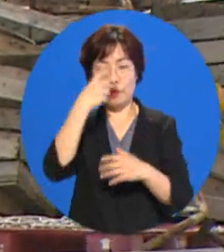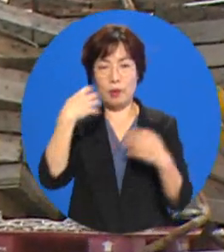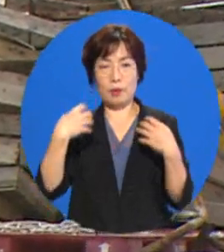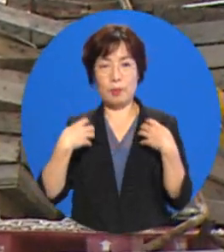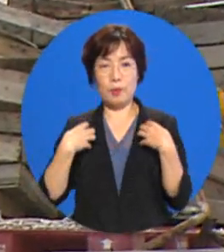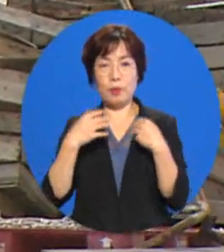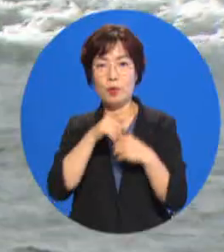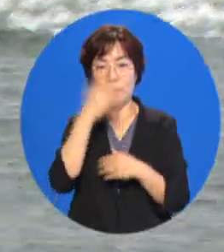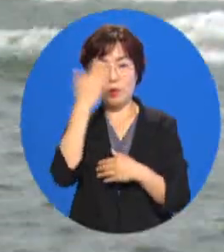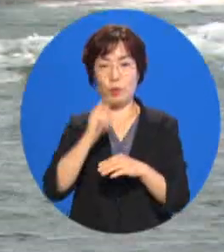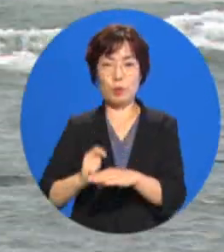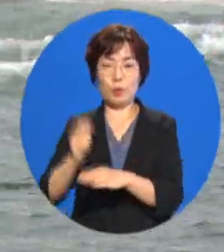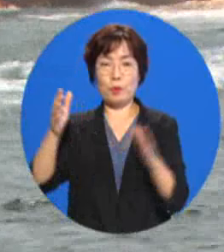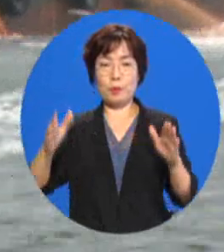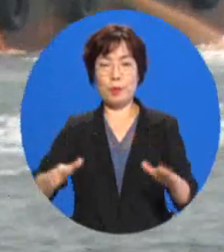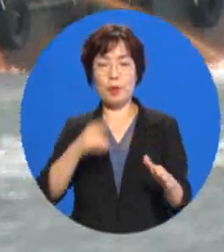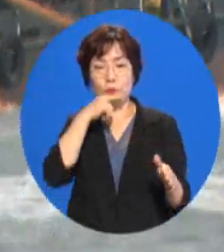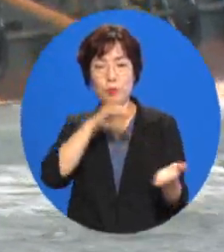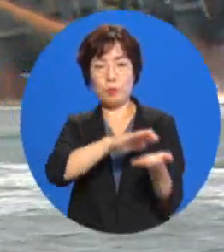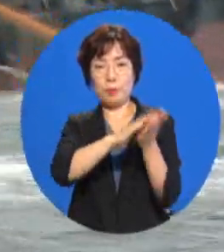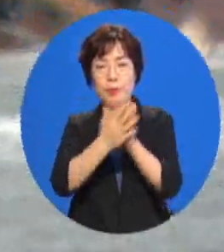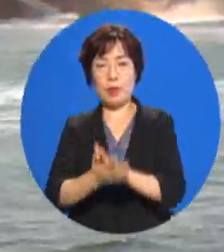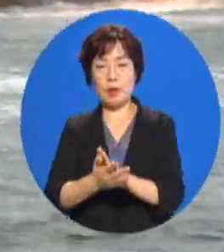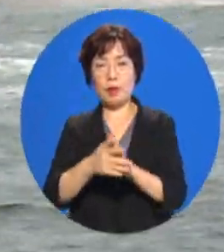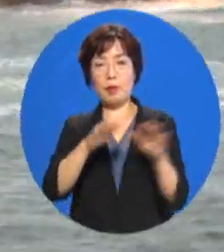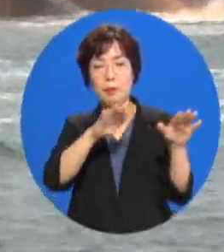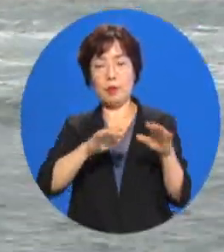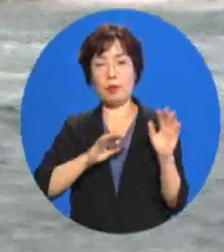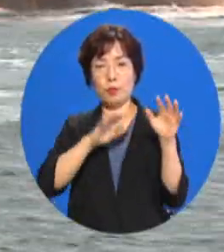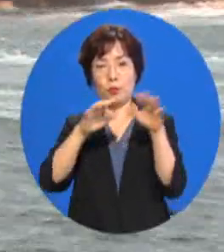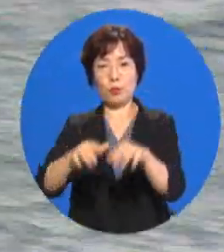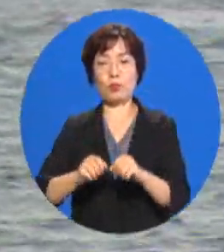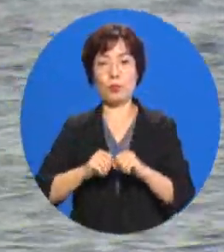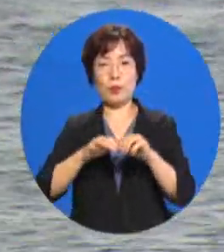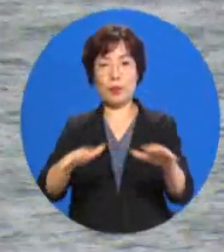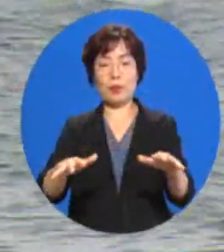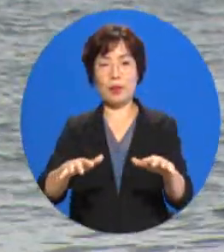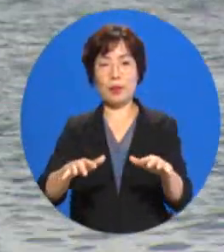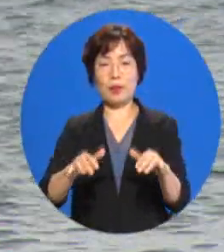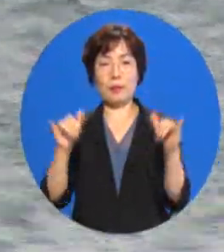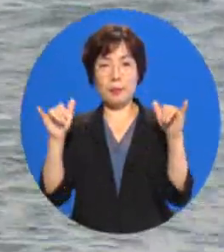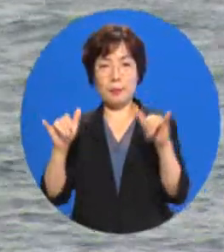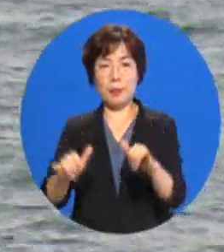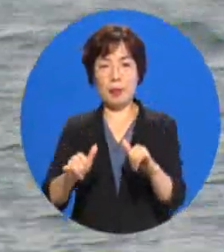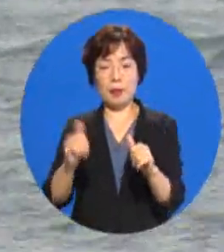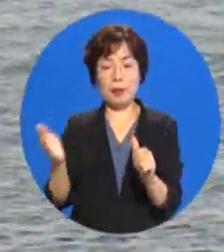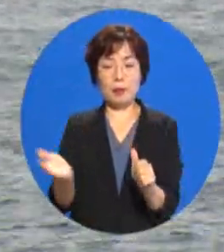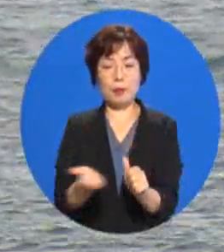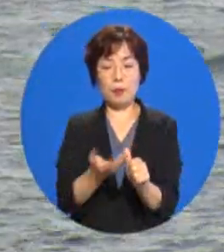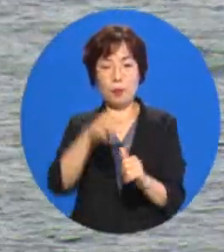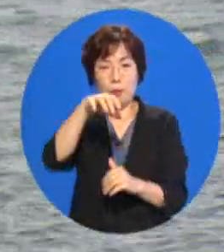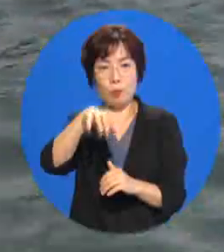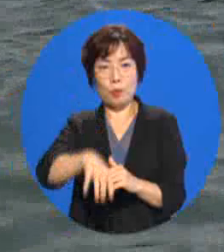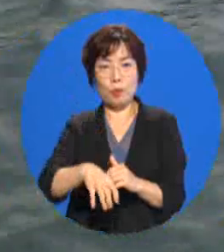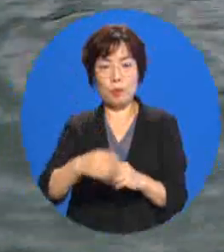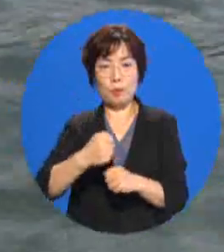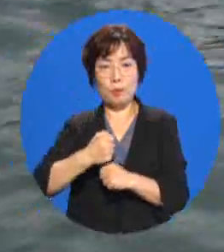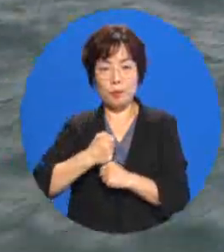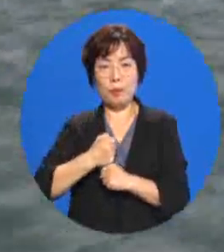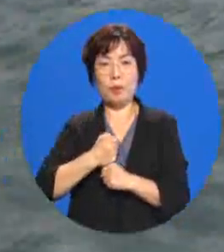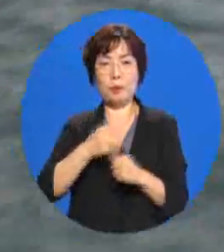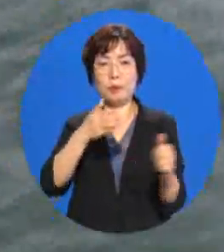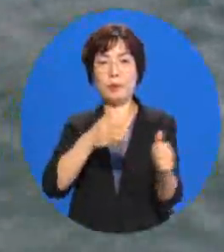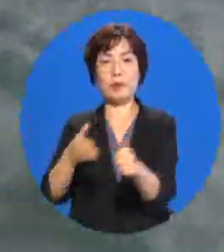국립수산과학원은 여수와 고흥 인근의 적조가 조류를 타고 확산될 가능성이 높다며 양식장 관리와 방제 작업에 만전을 기할